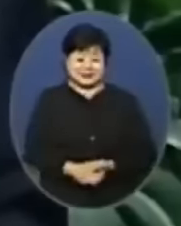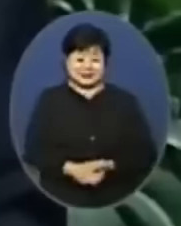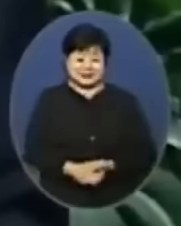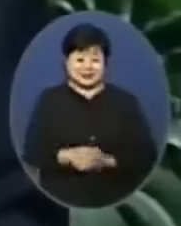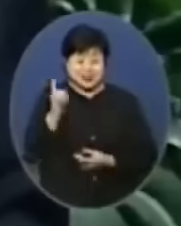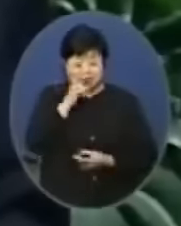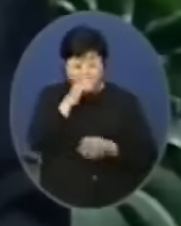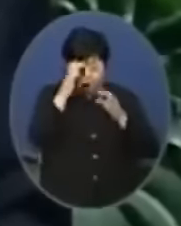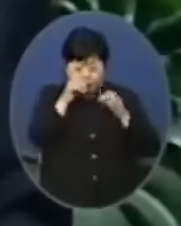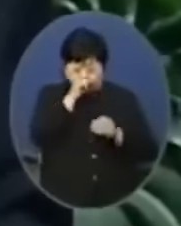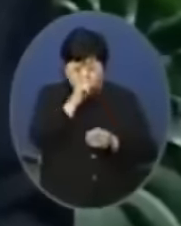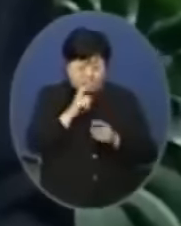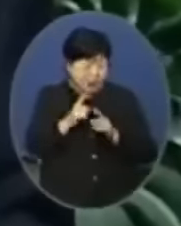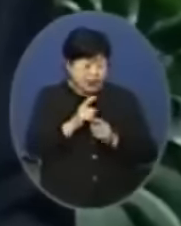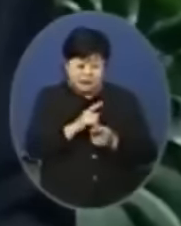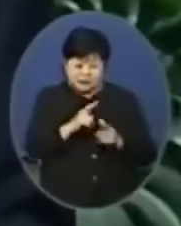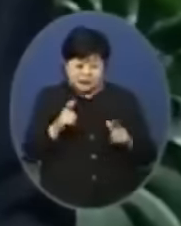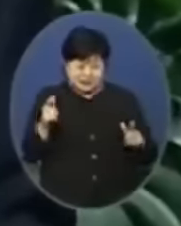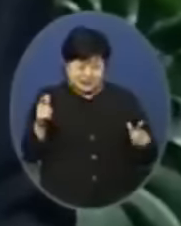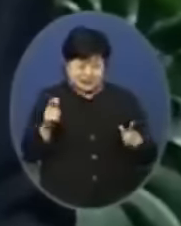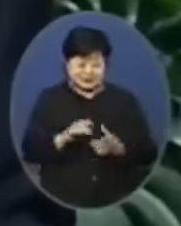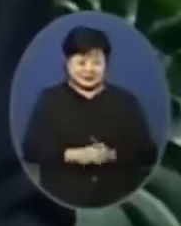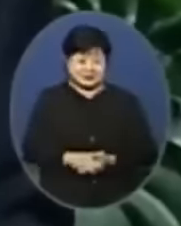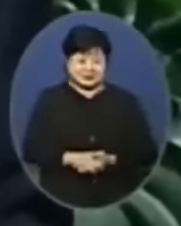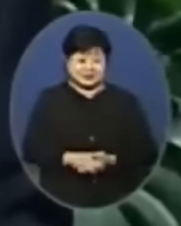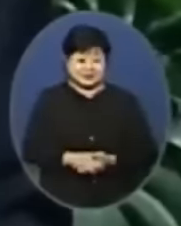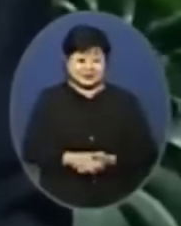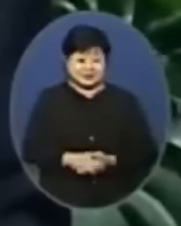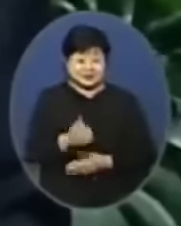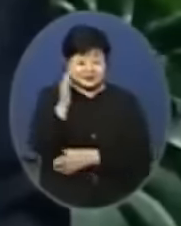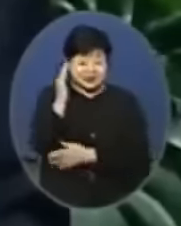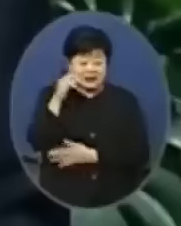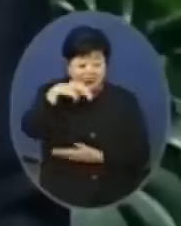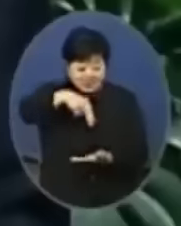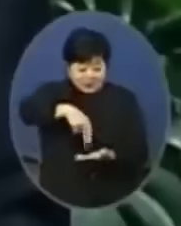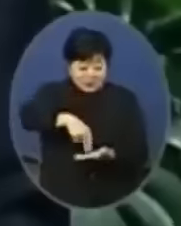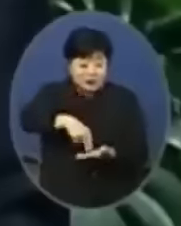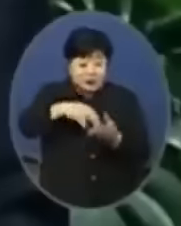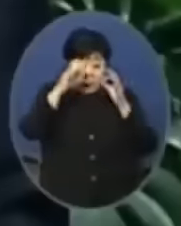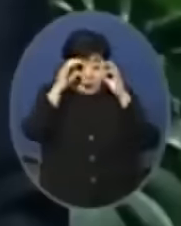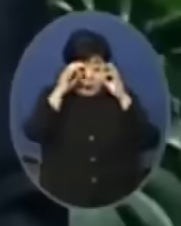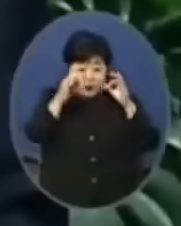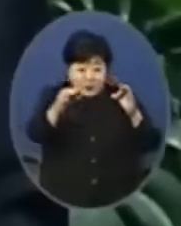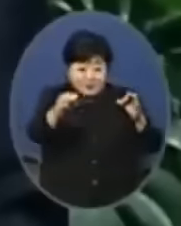나쁜 것을 보고 좋다고 말할 수가 없어요. 제가 이 강단에 늘 서보면